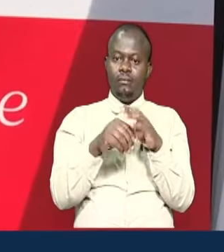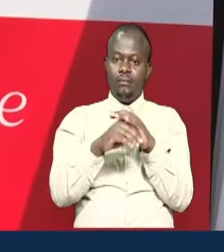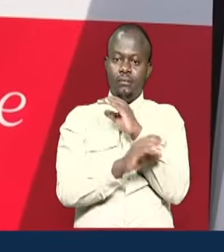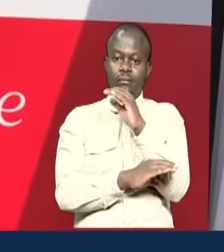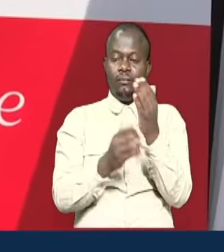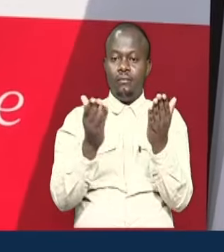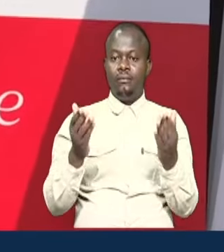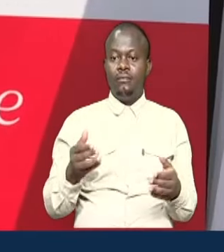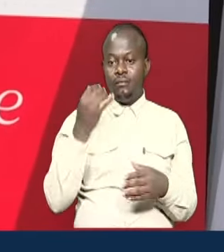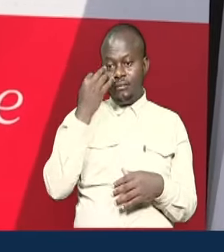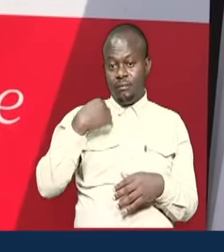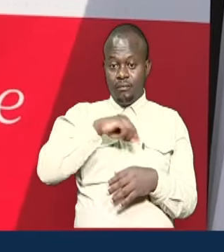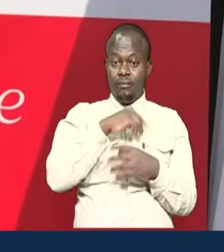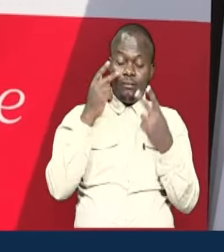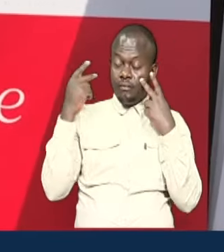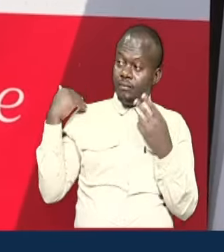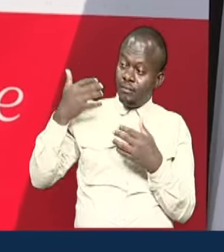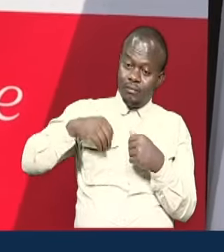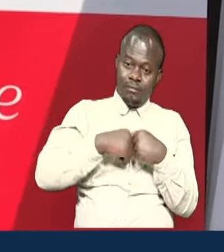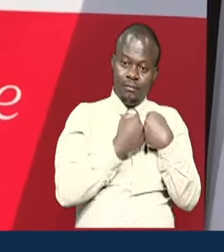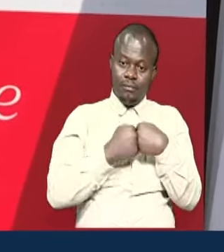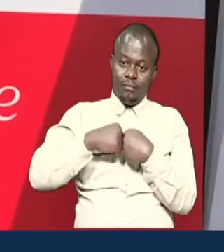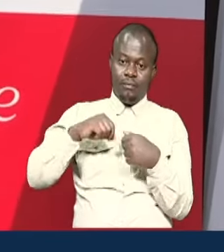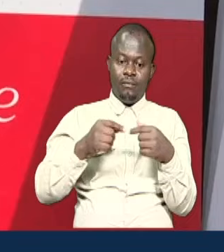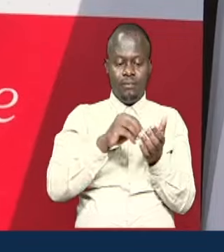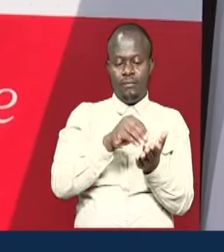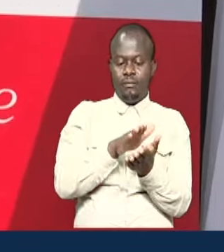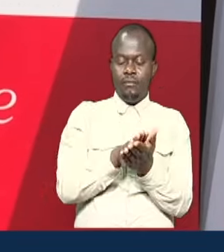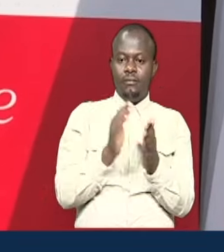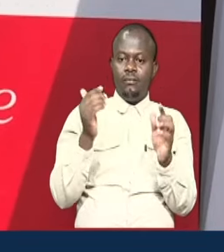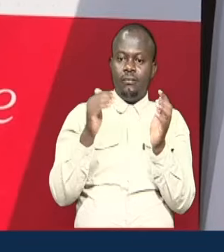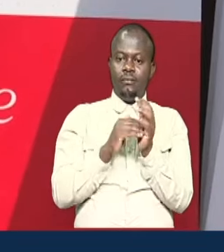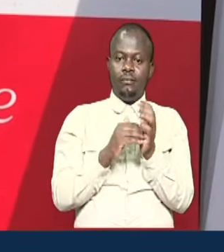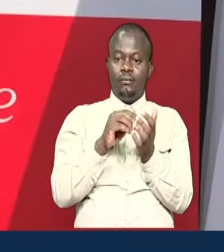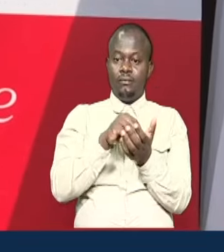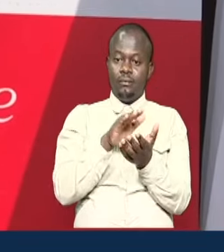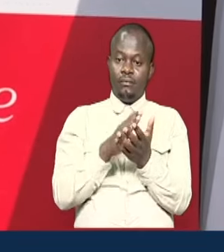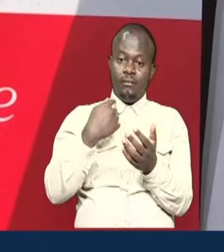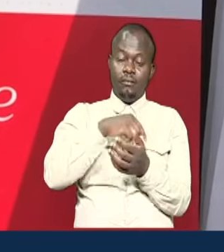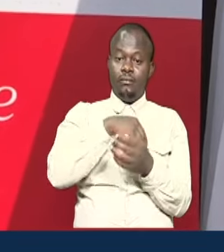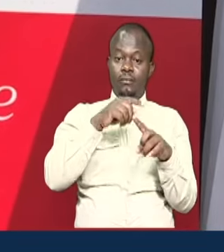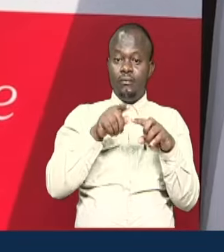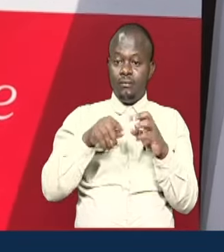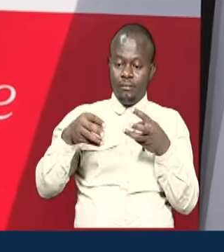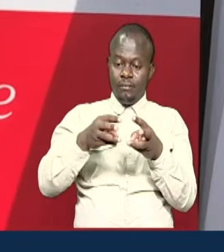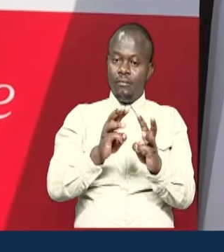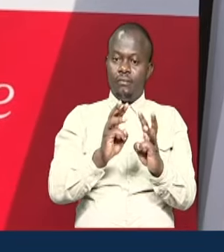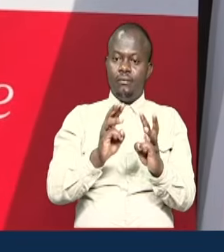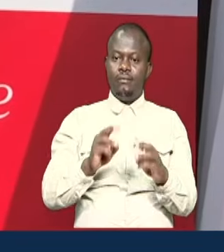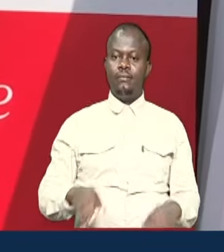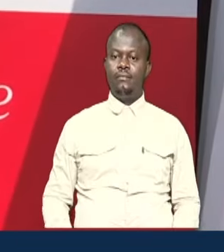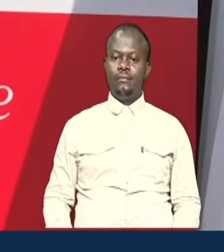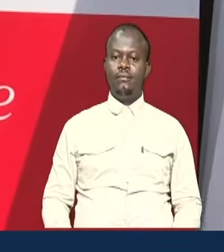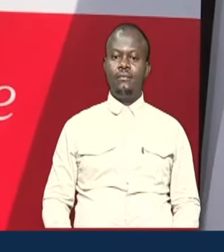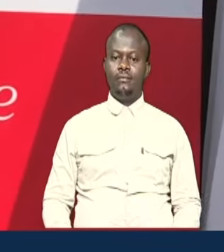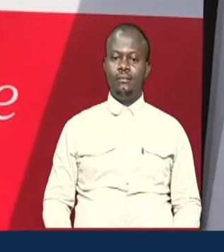If you look at what we've been dealing with data and data we have data in different forms. Urabona ibyo tubamo